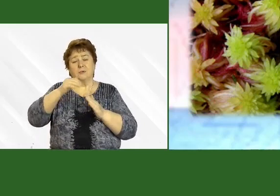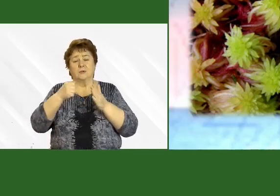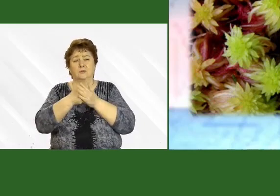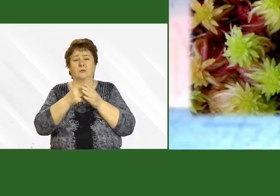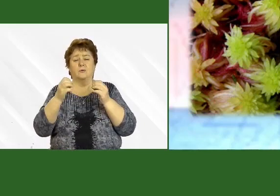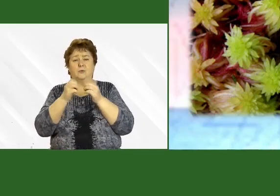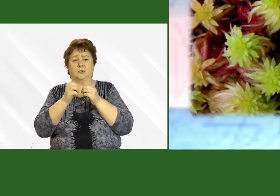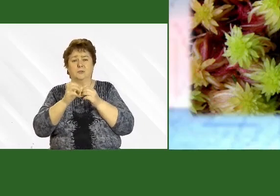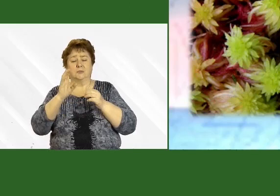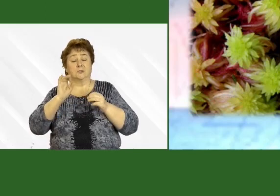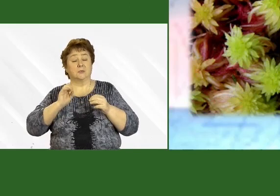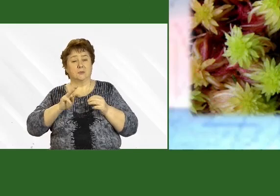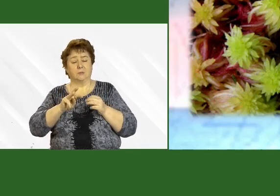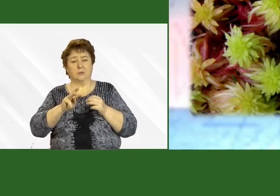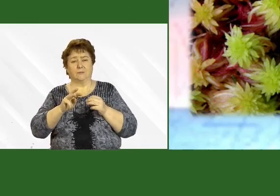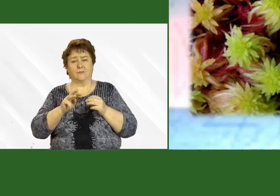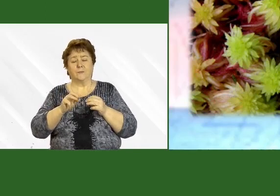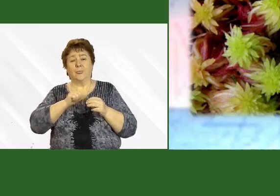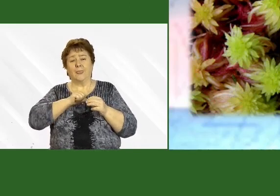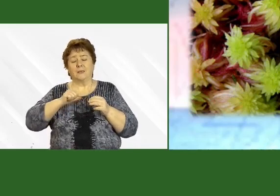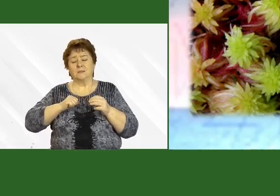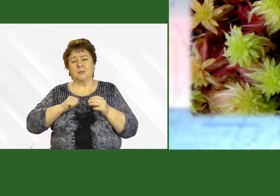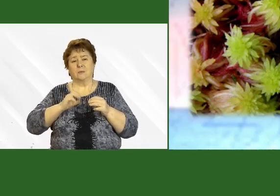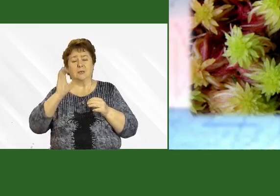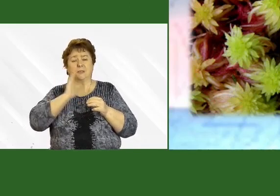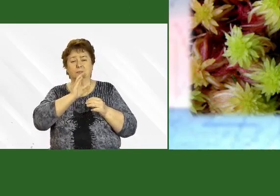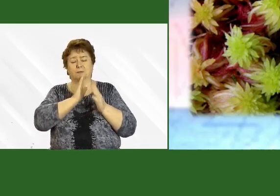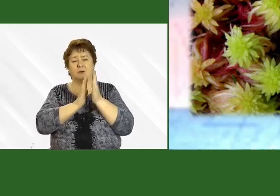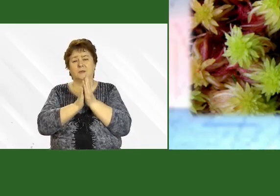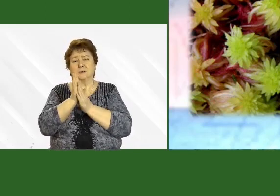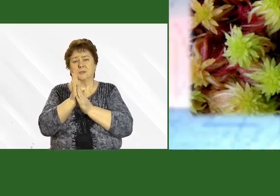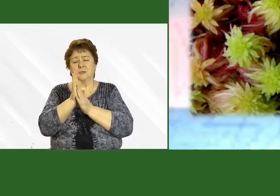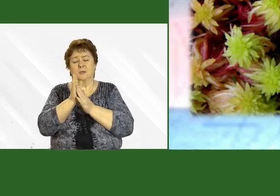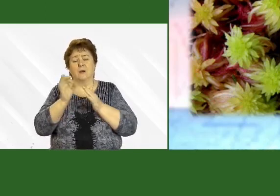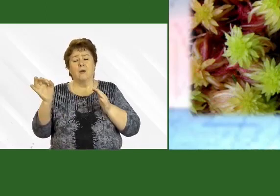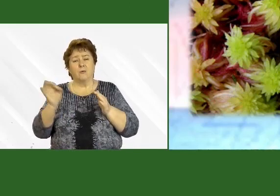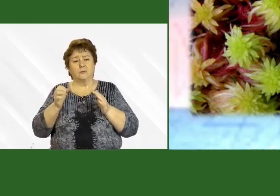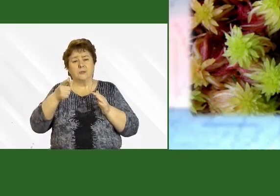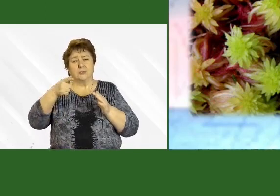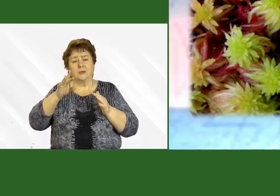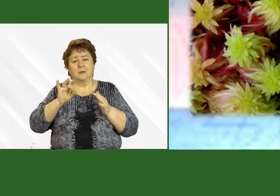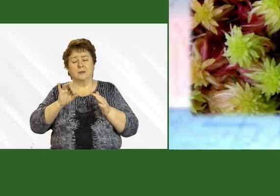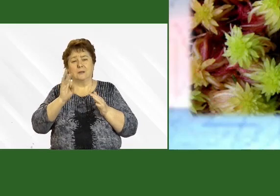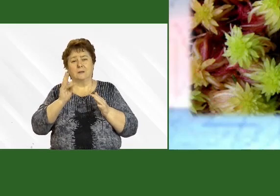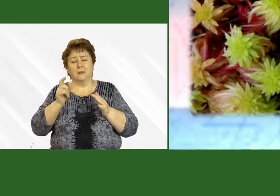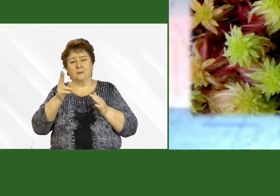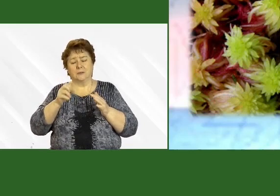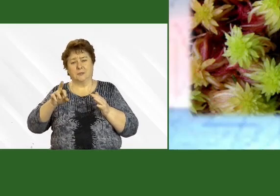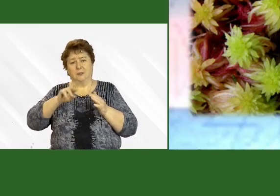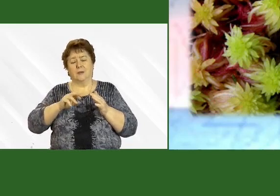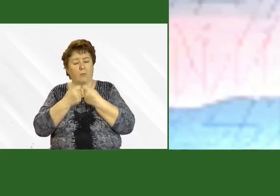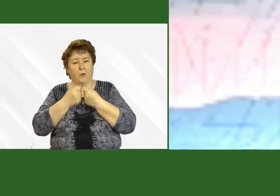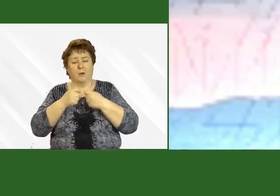10 сантиметров и самое северное растение на острове гренландия камнеломка